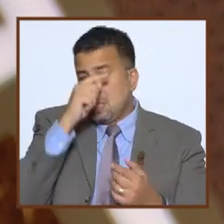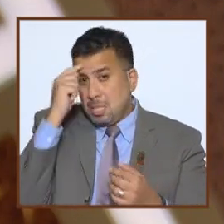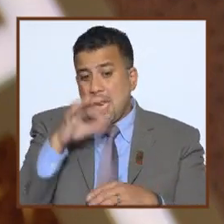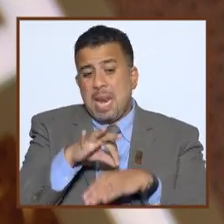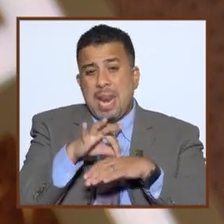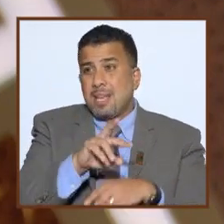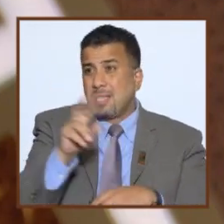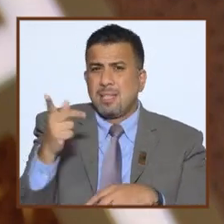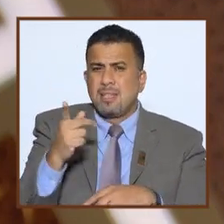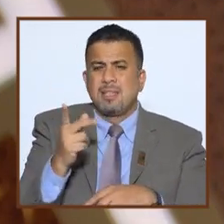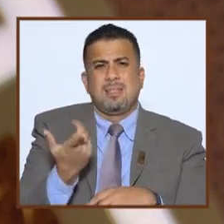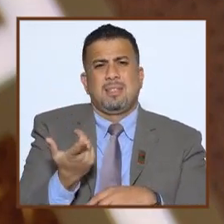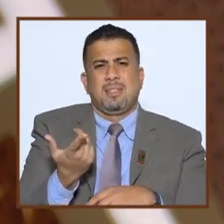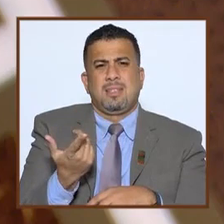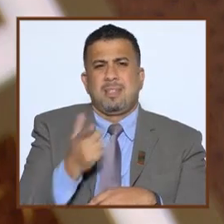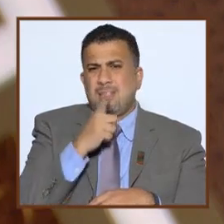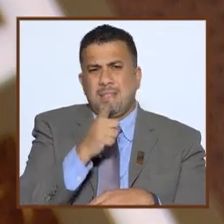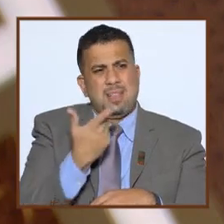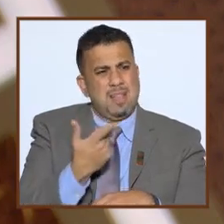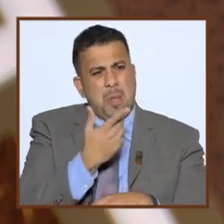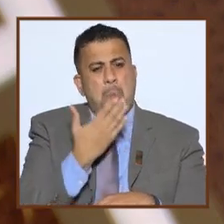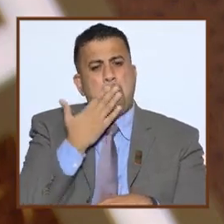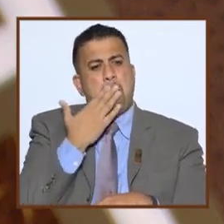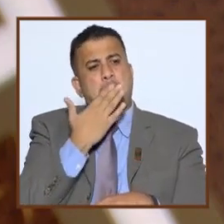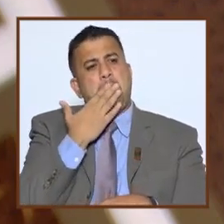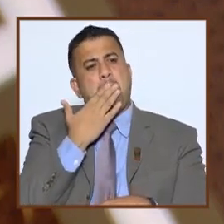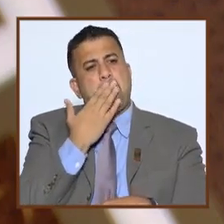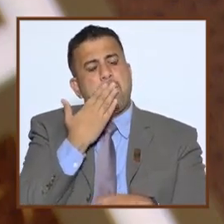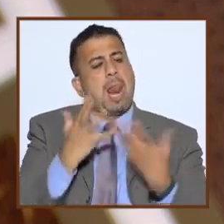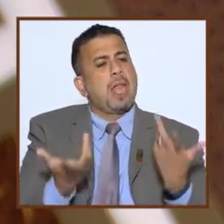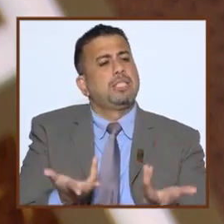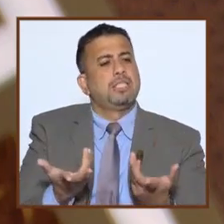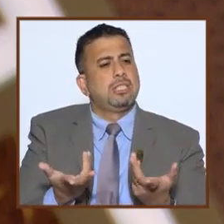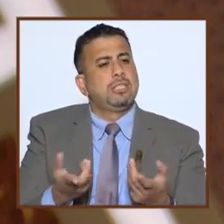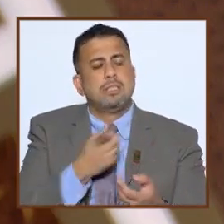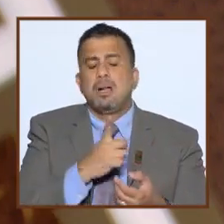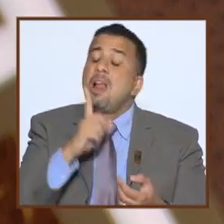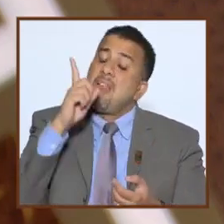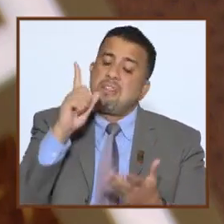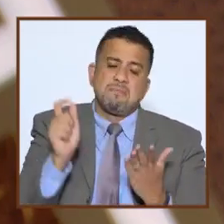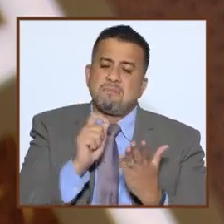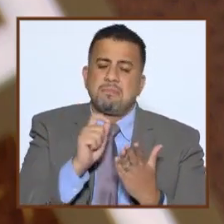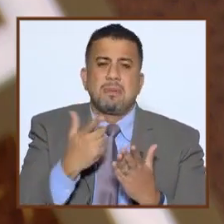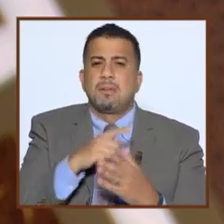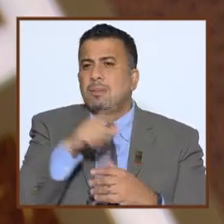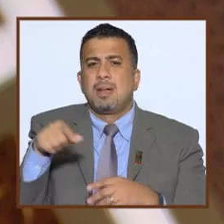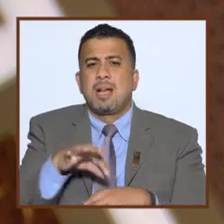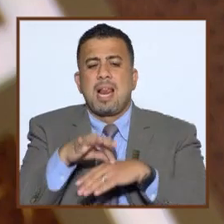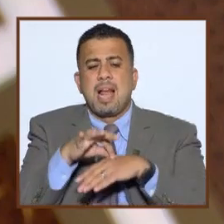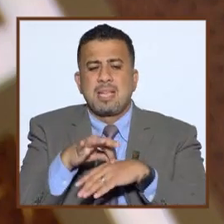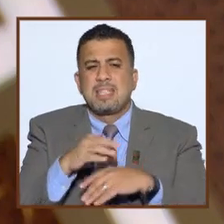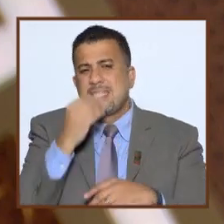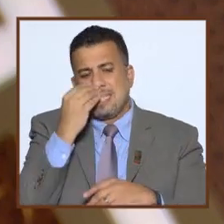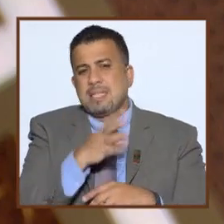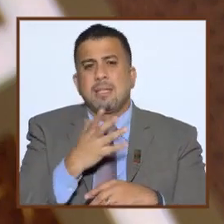بعض الناس يعني تصرف تجاهه او اجراء معين في حقه طبيعي جدا طبيعه البشر